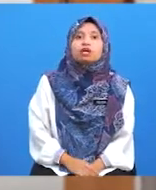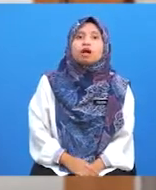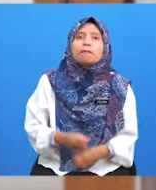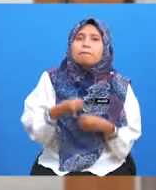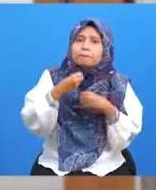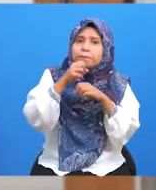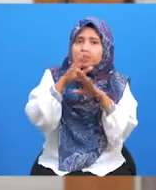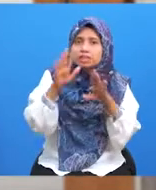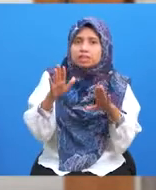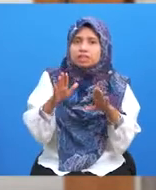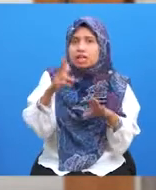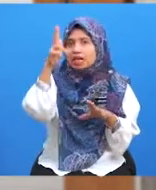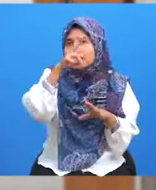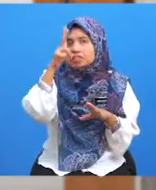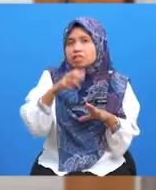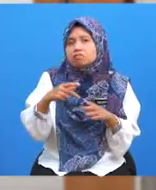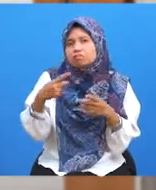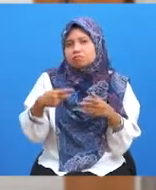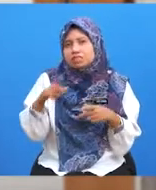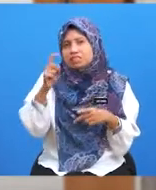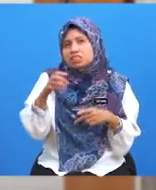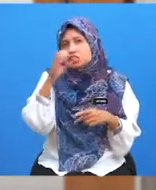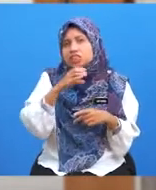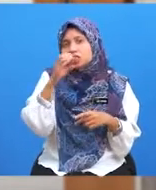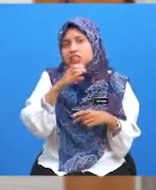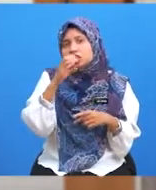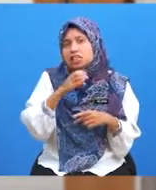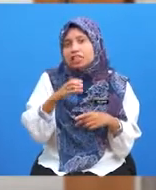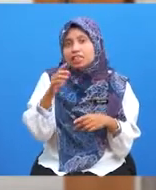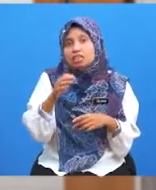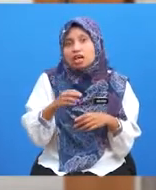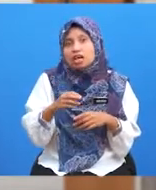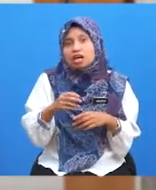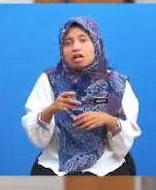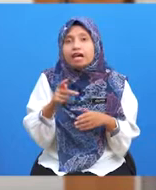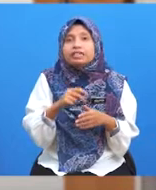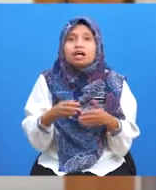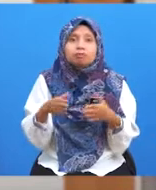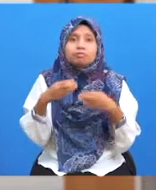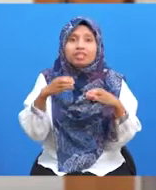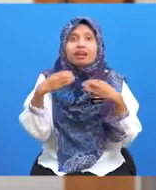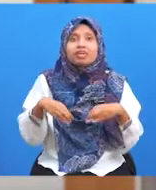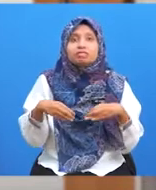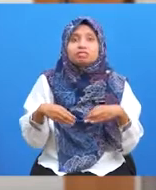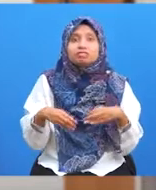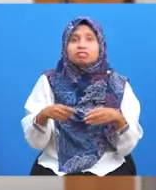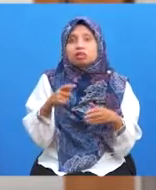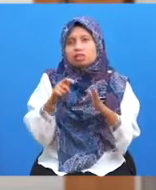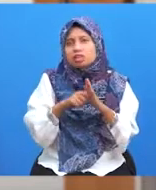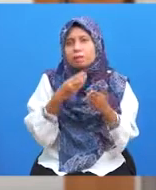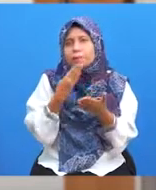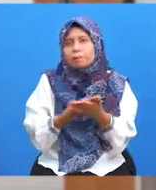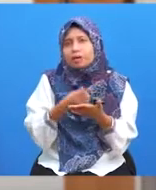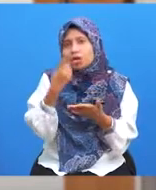menjelaskan kerajaan perlu mencari kaedah terbaik dalam memastikan impak negatif pasca pipi kepada